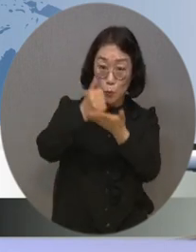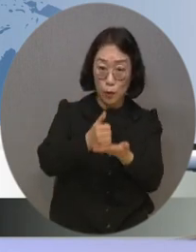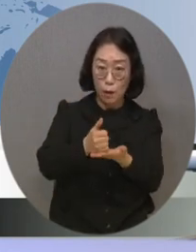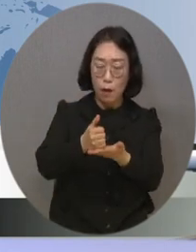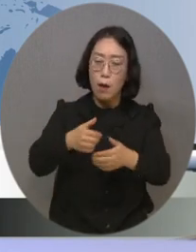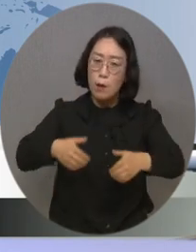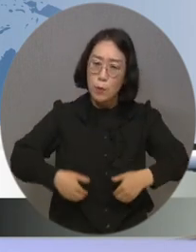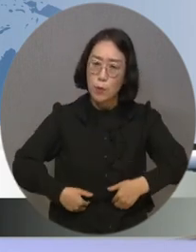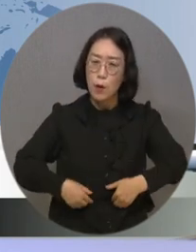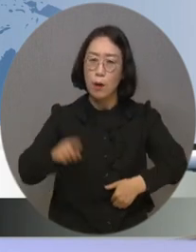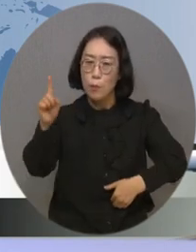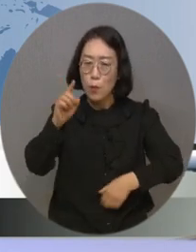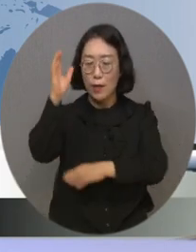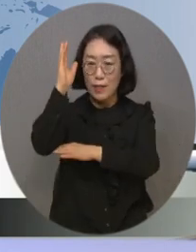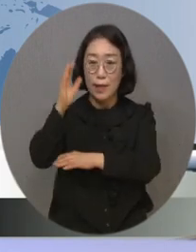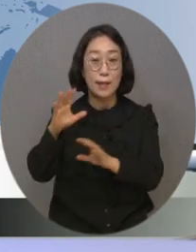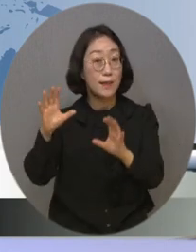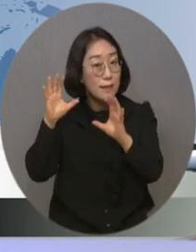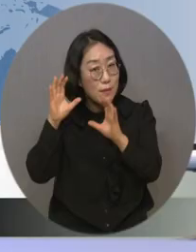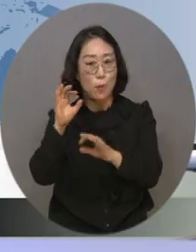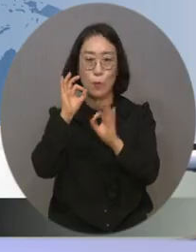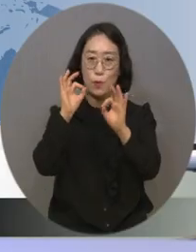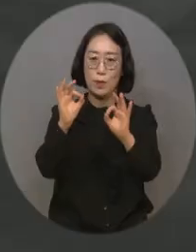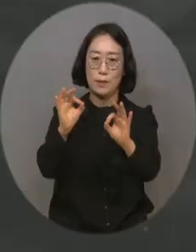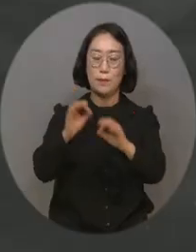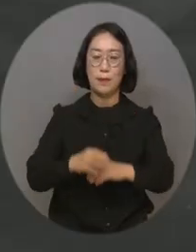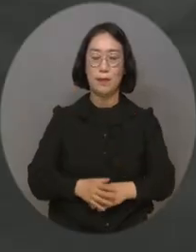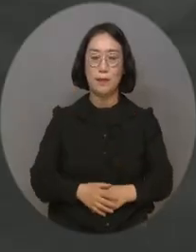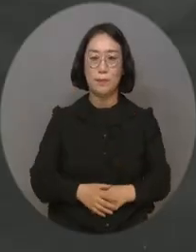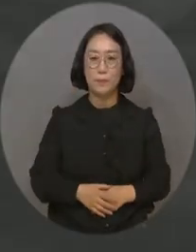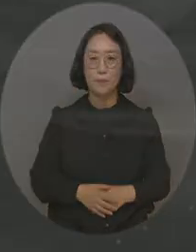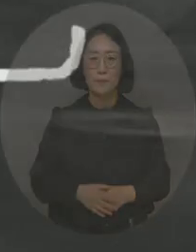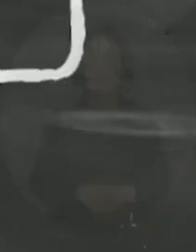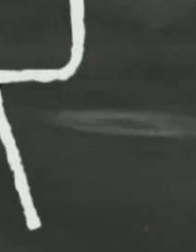것은 무엇인지 이야기 들어봤습니다.